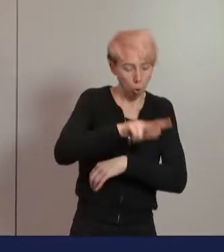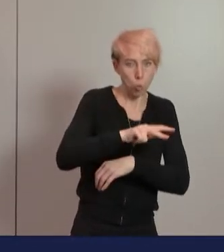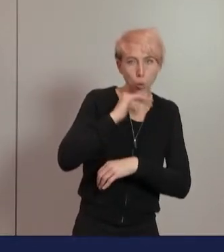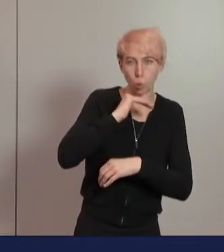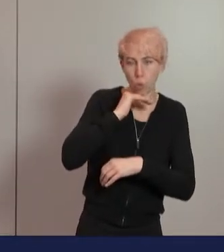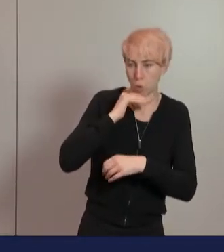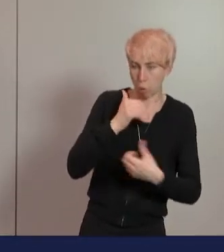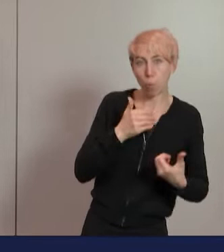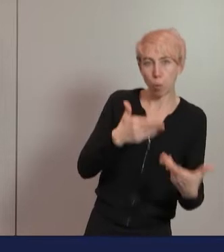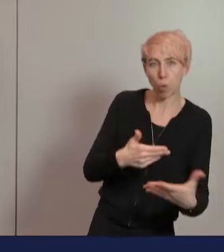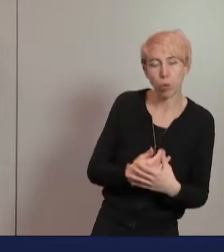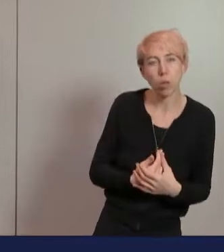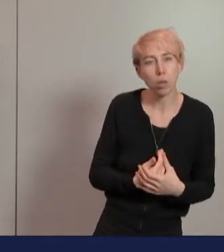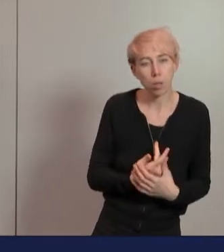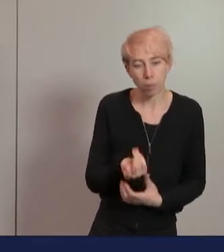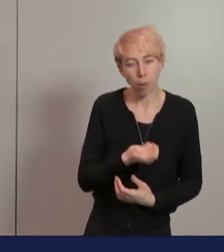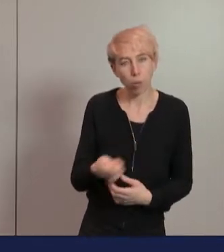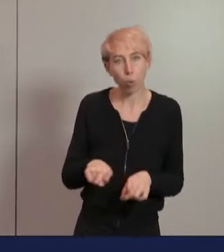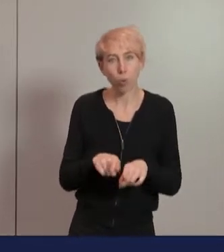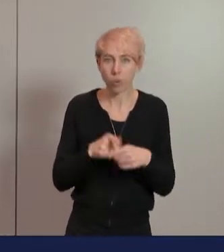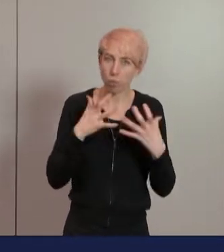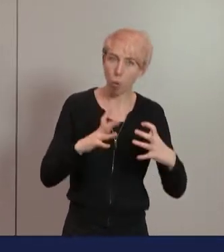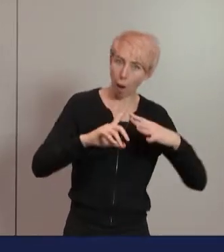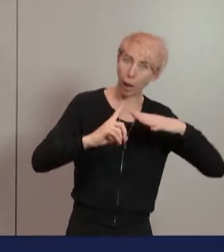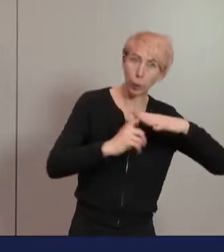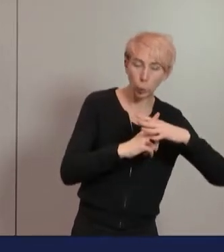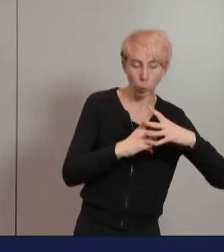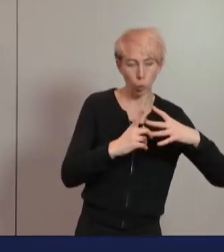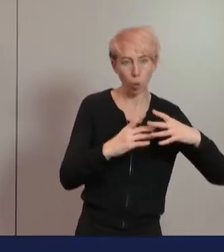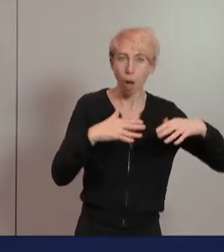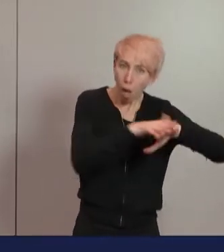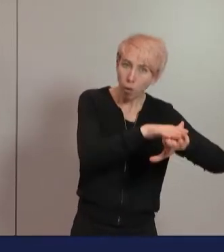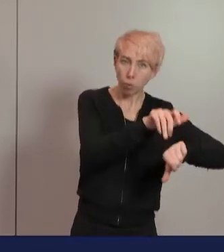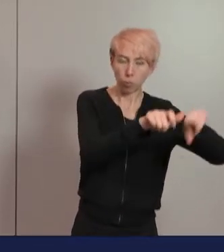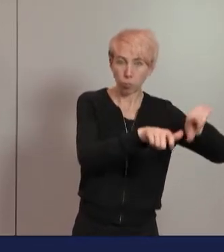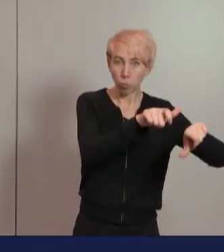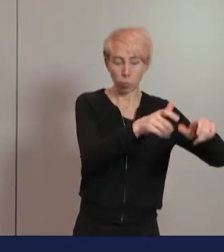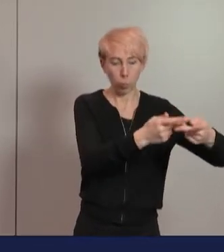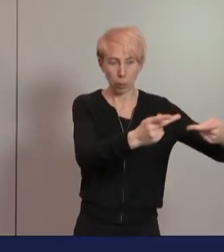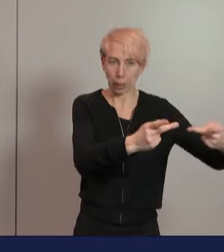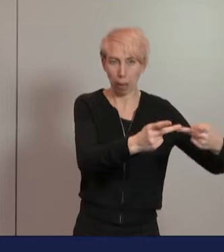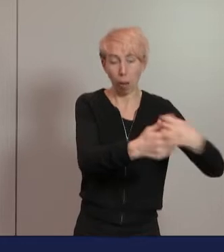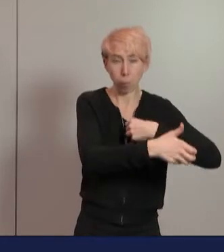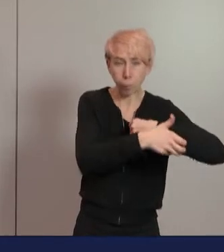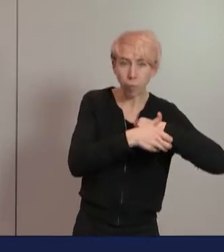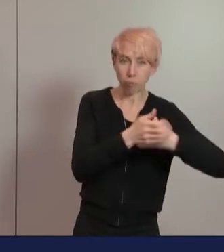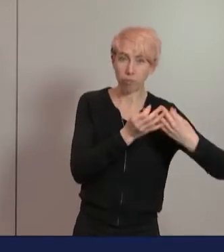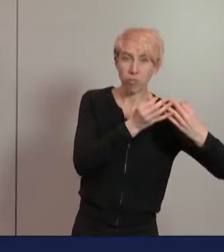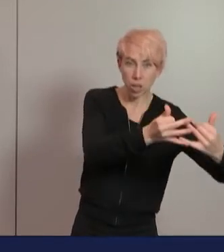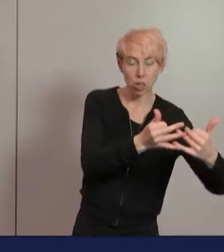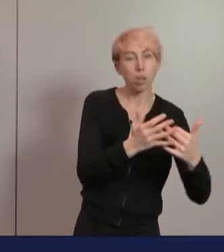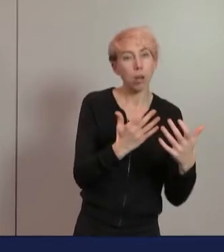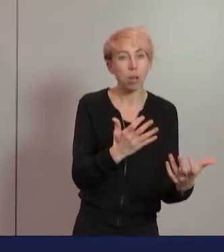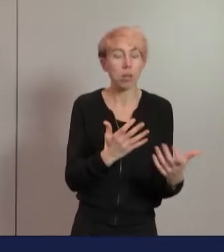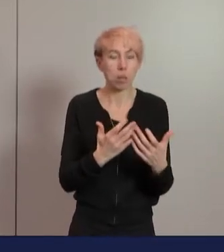d'urgence. Et évidemment, toujours cette dynamique d'inclusion et d'accompagnement des publics les plus précaires, avec des moyens d'ailleurs qui ont été mis en œuvre,